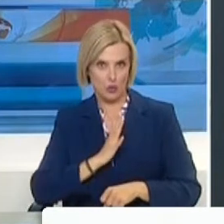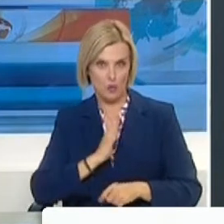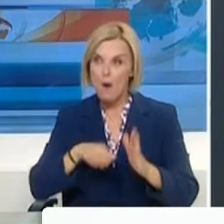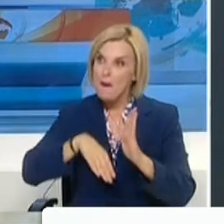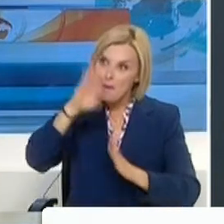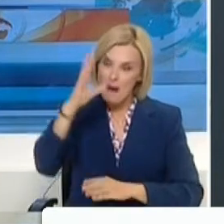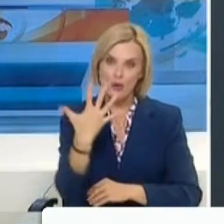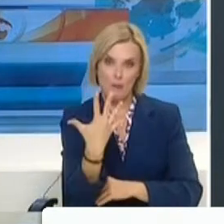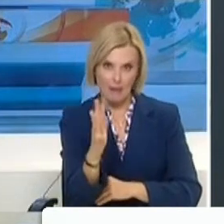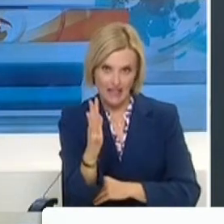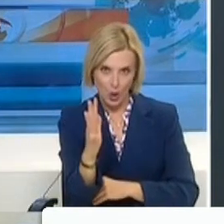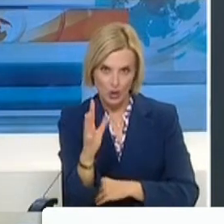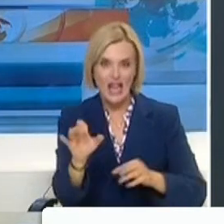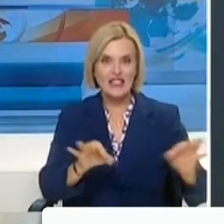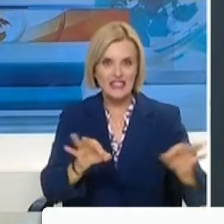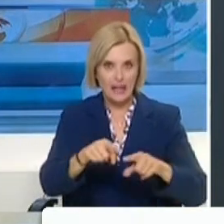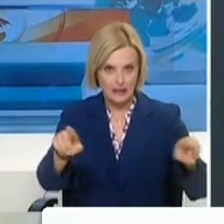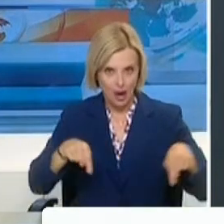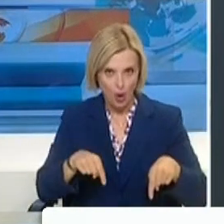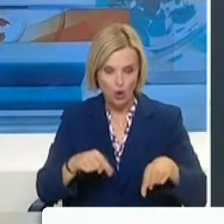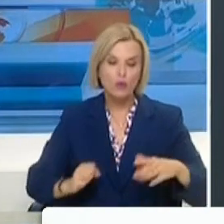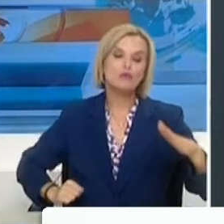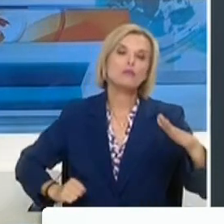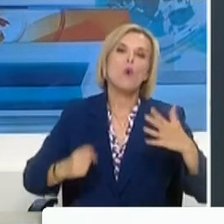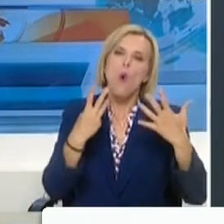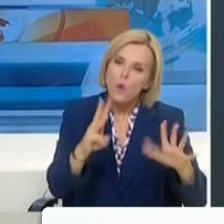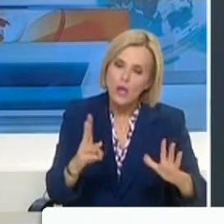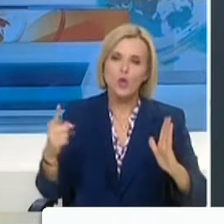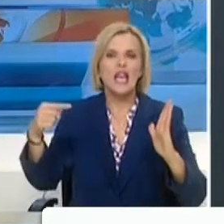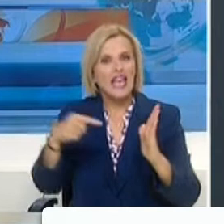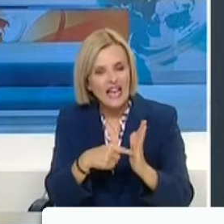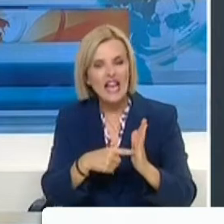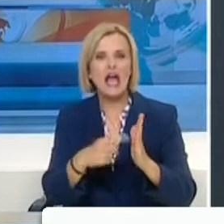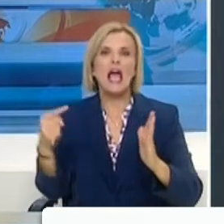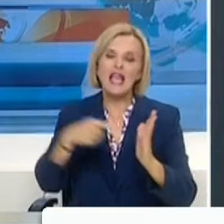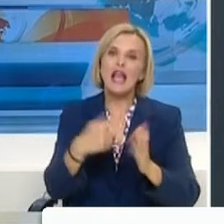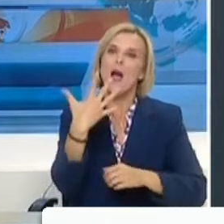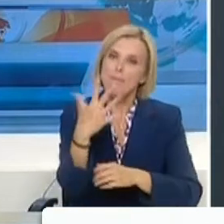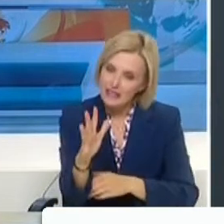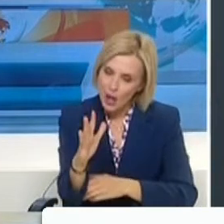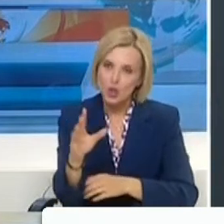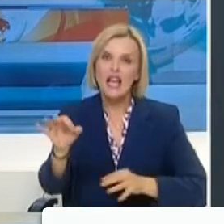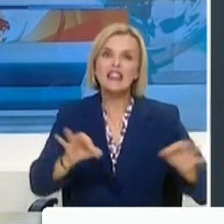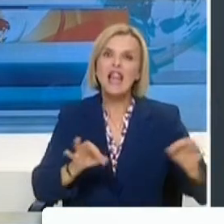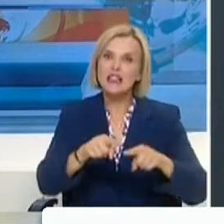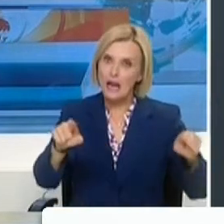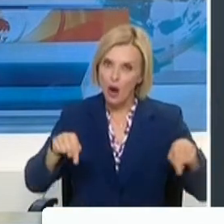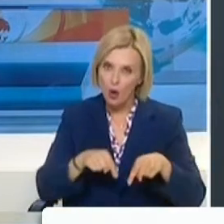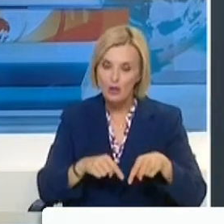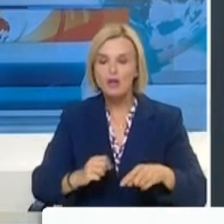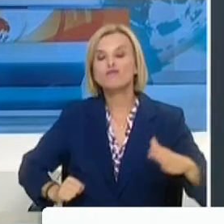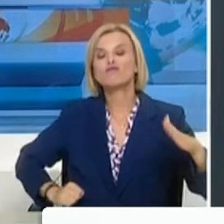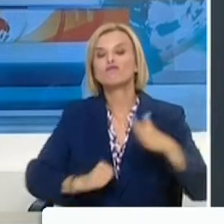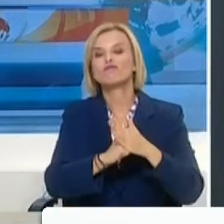ένας χώρος λατρείας επιφάνειας 500, 800 ή 1000 ή 1500 τετραγωνικών μπορεί να